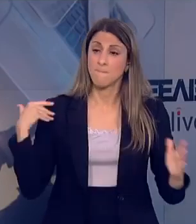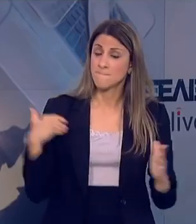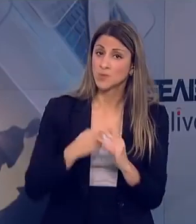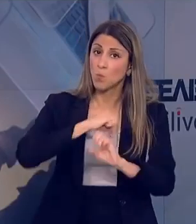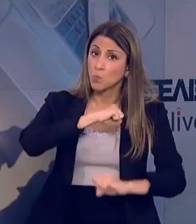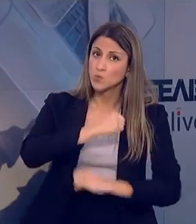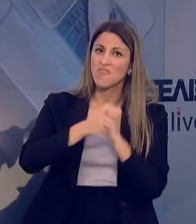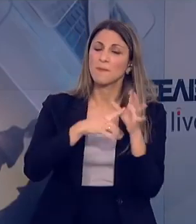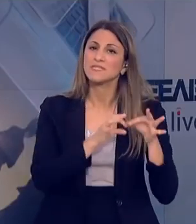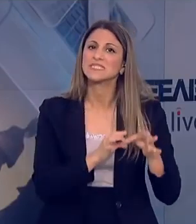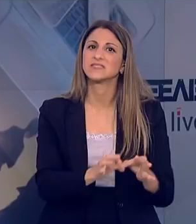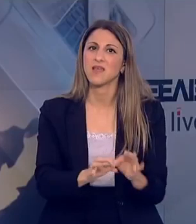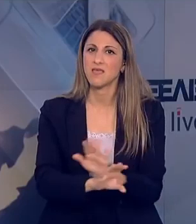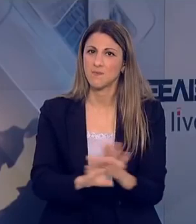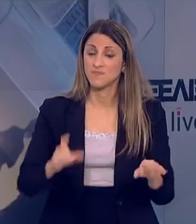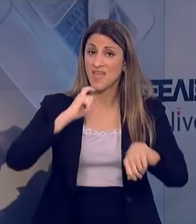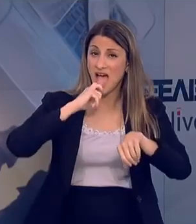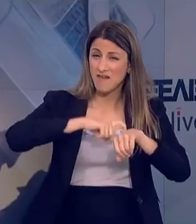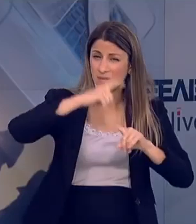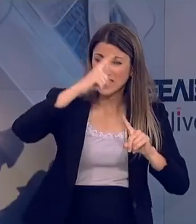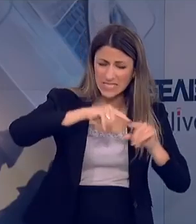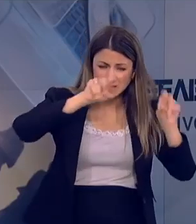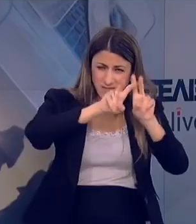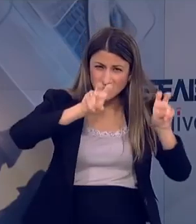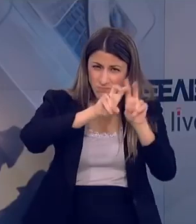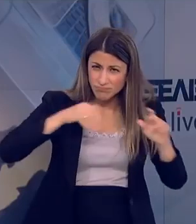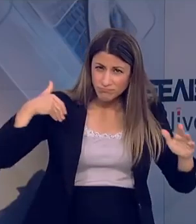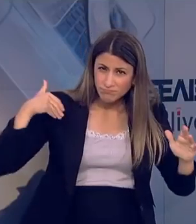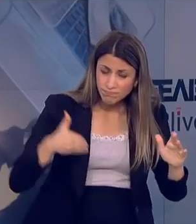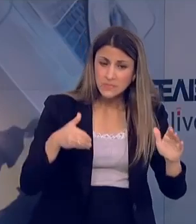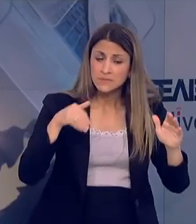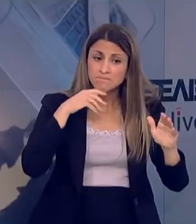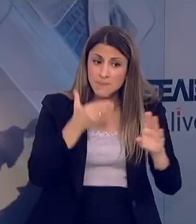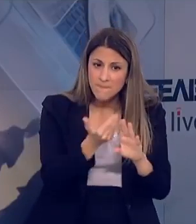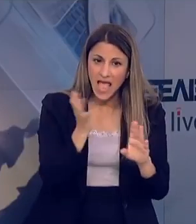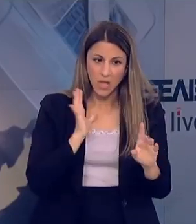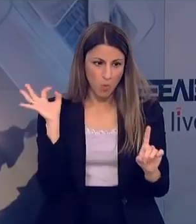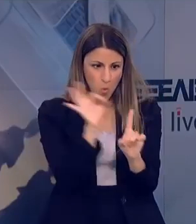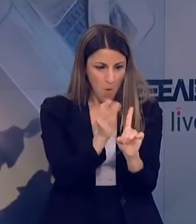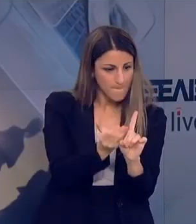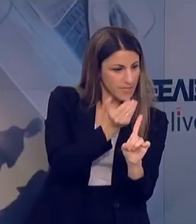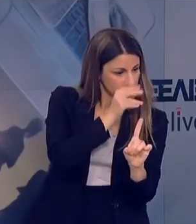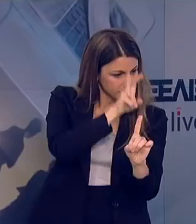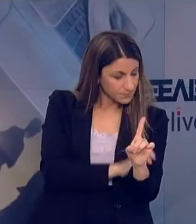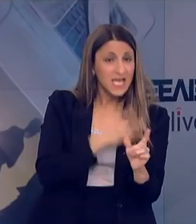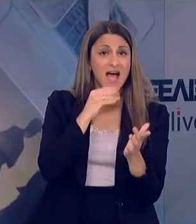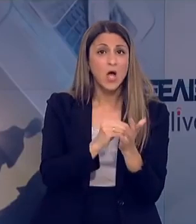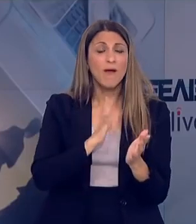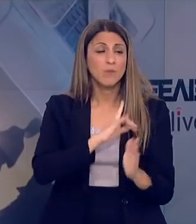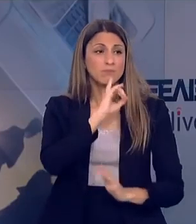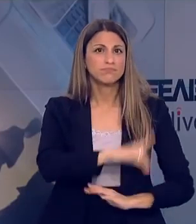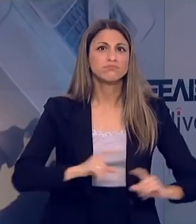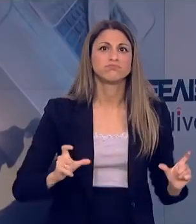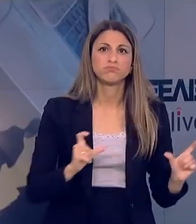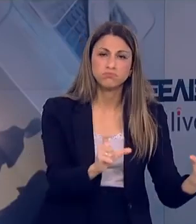προσπάθεια. Ο εργαστηριακός έλεγχος και η κατά το δυνατόν καλύτερη χνηλάτηση των επαφών, η απομόνωση των ασθενών και η